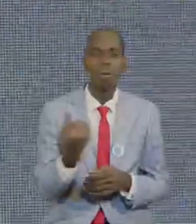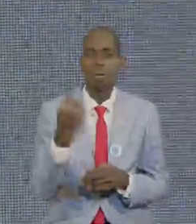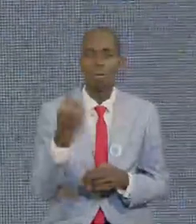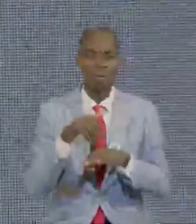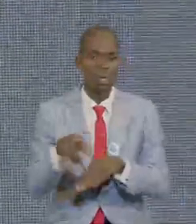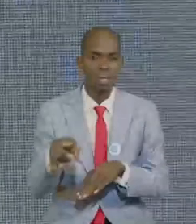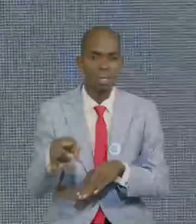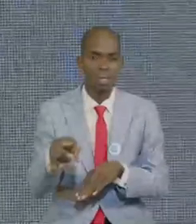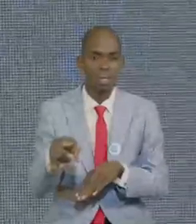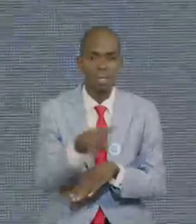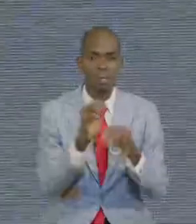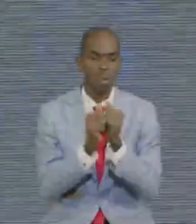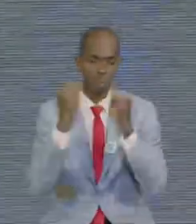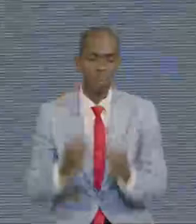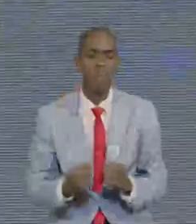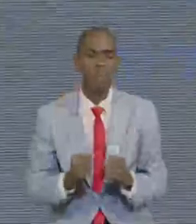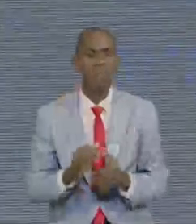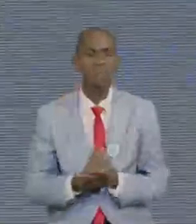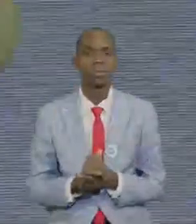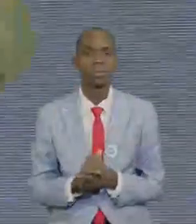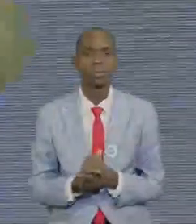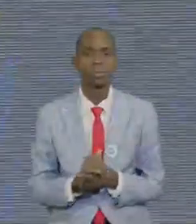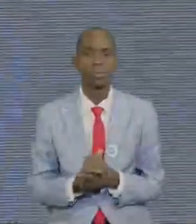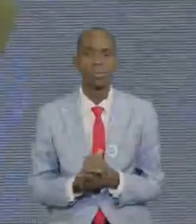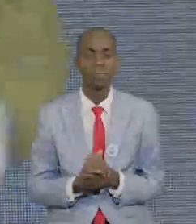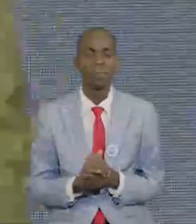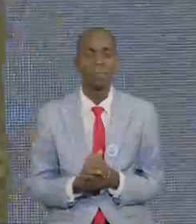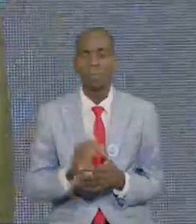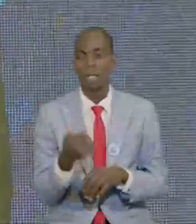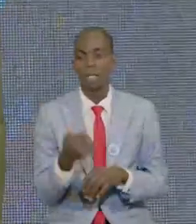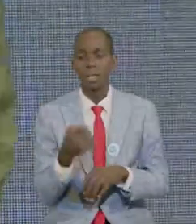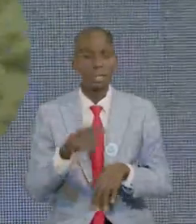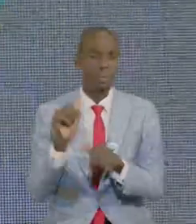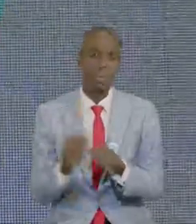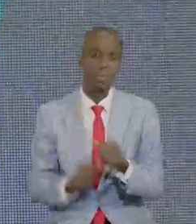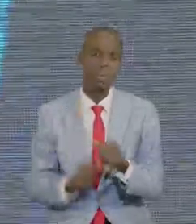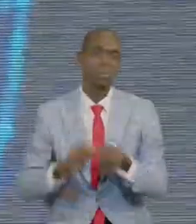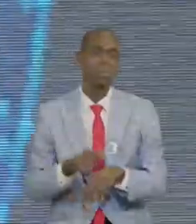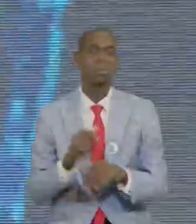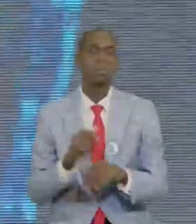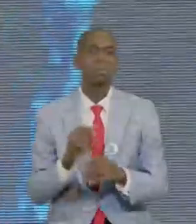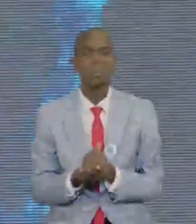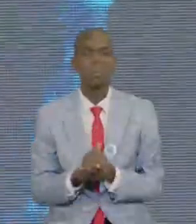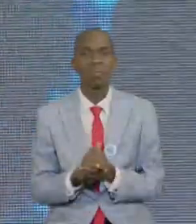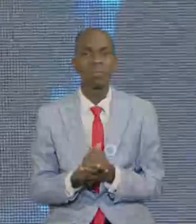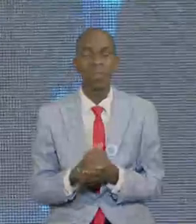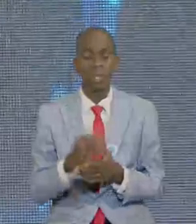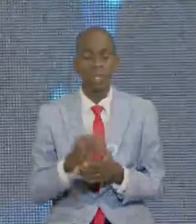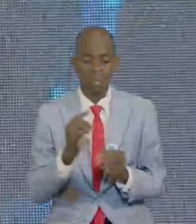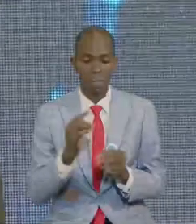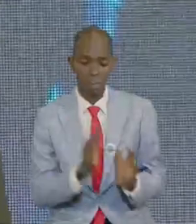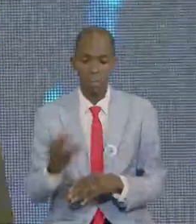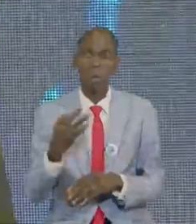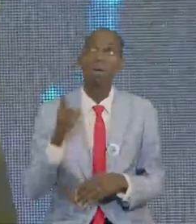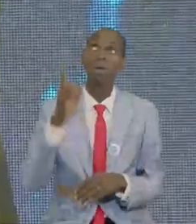with power. Appelé pour le service, les envoie toujours avec la puissance. Every time. À tout moment et en tout lieu. The plan of God has